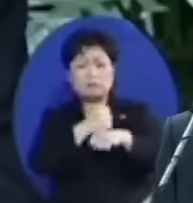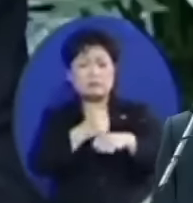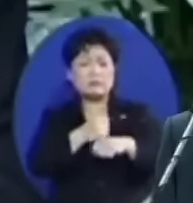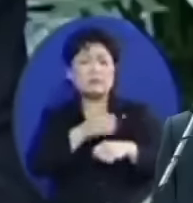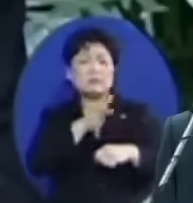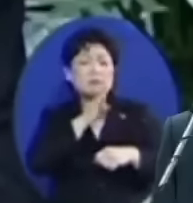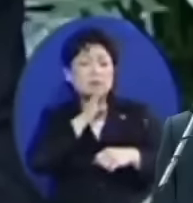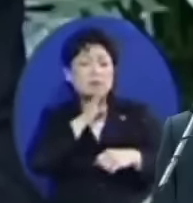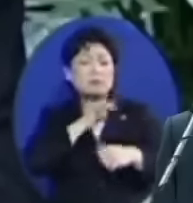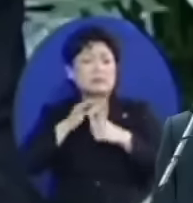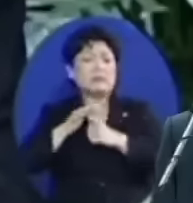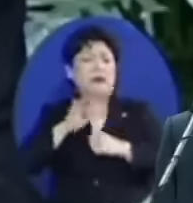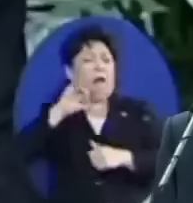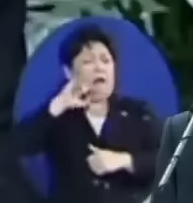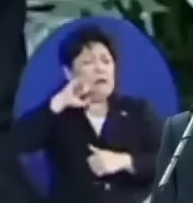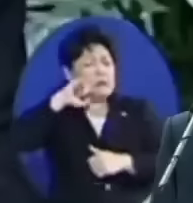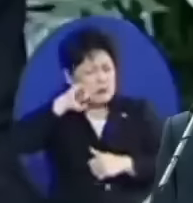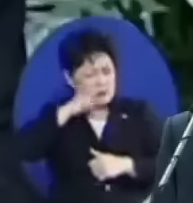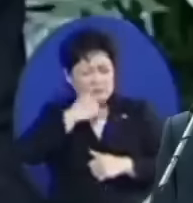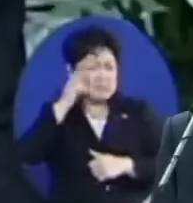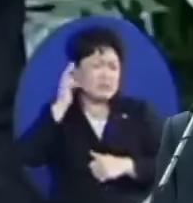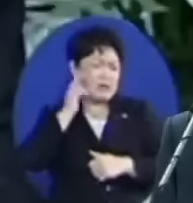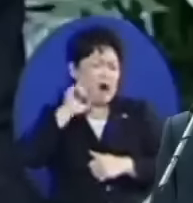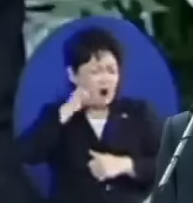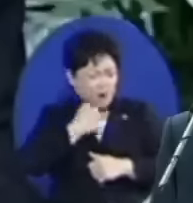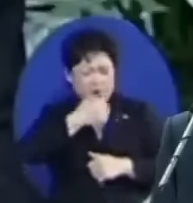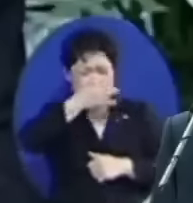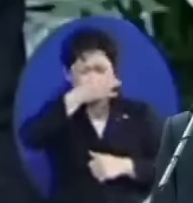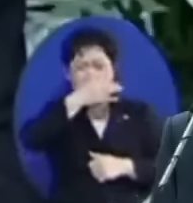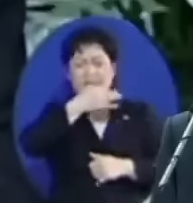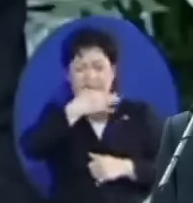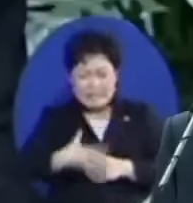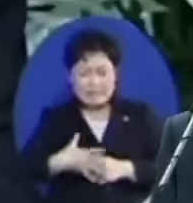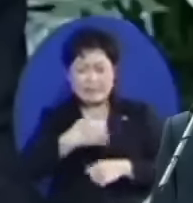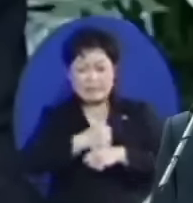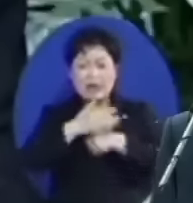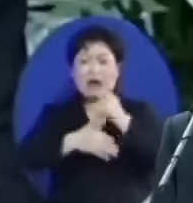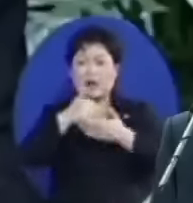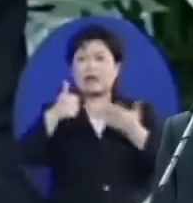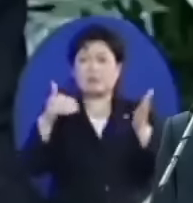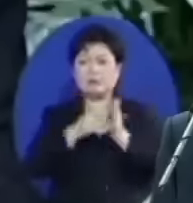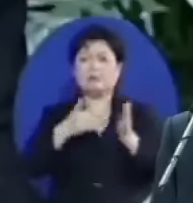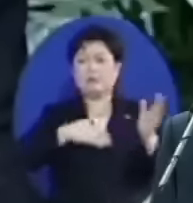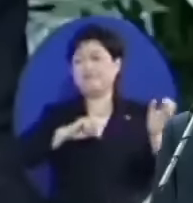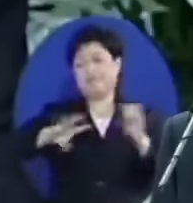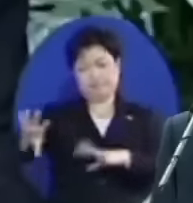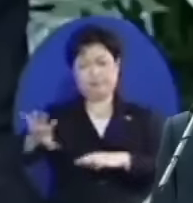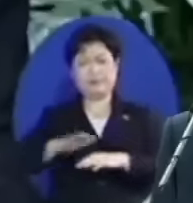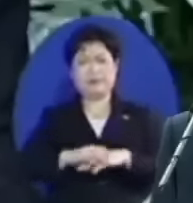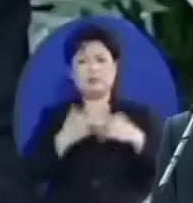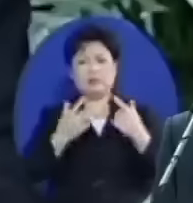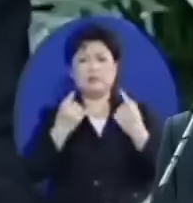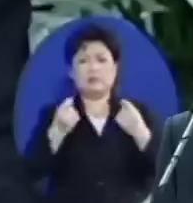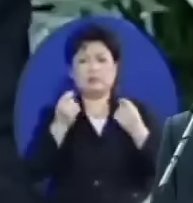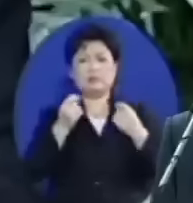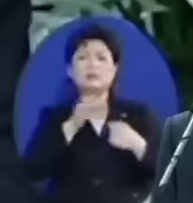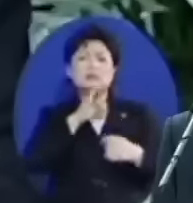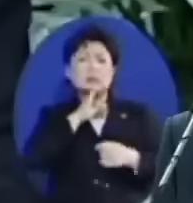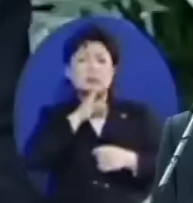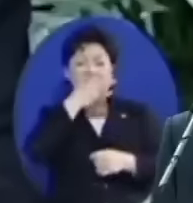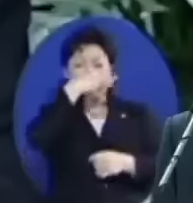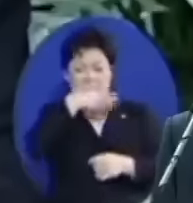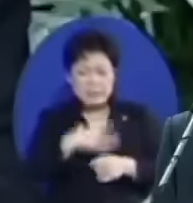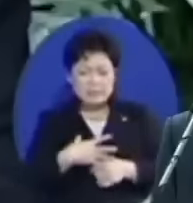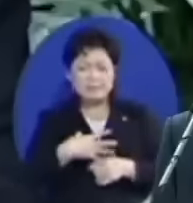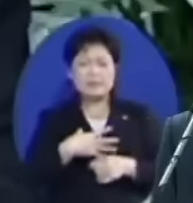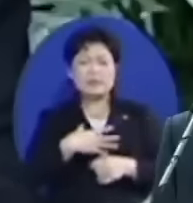고통스럽고 괴로우니까 아 하나님이 날 버리셨다, 이제 나는 나조차 하나님께 버림받았다, 그러한 고통을 당하면서도